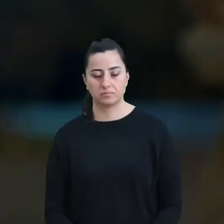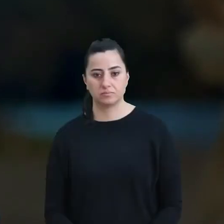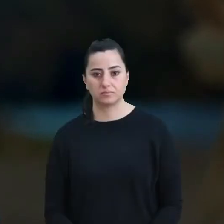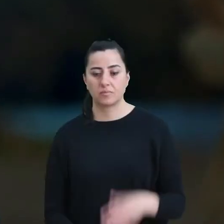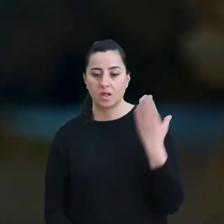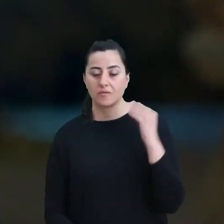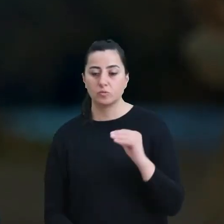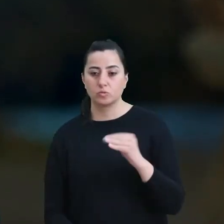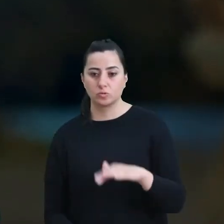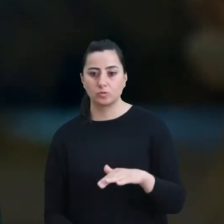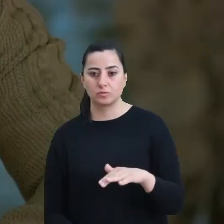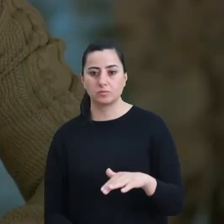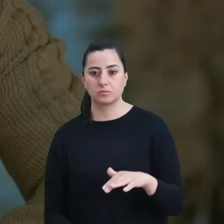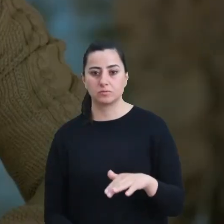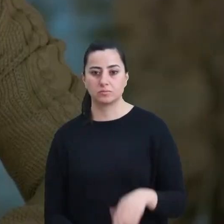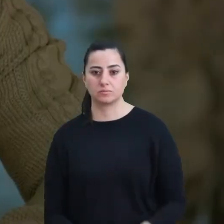Çocukken